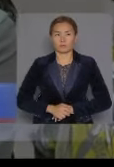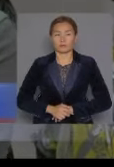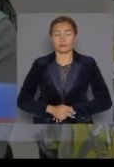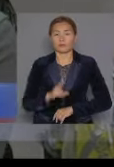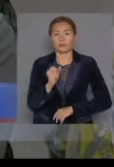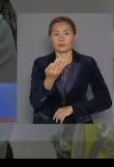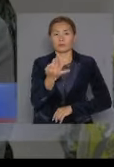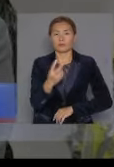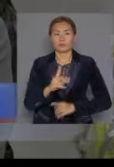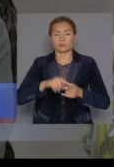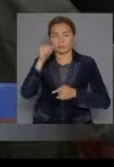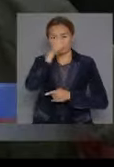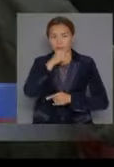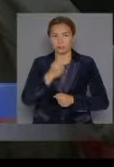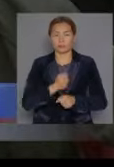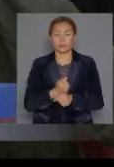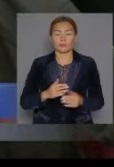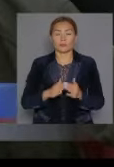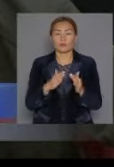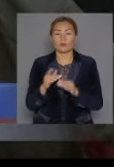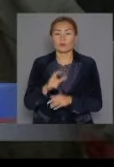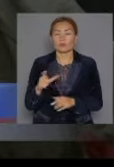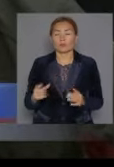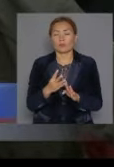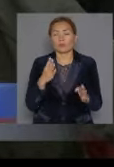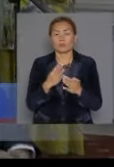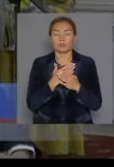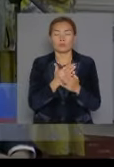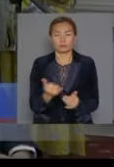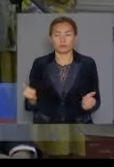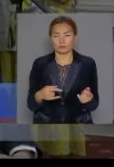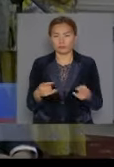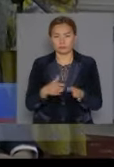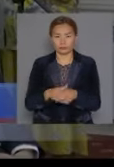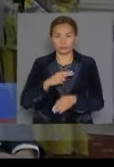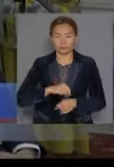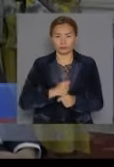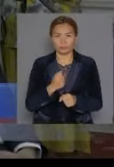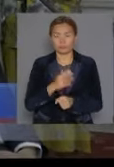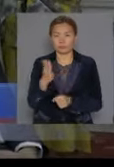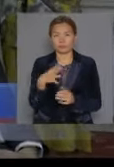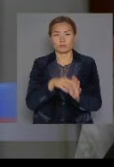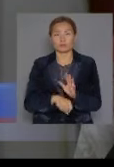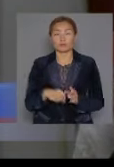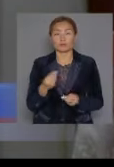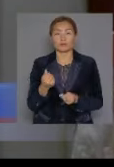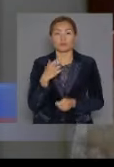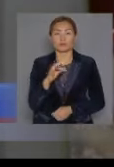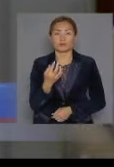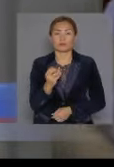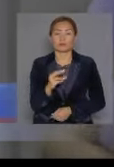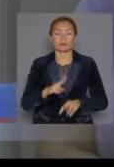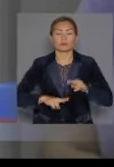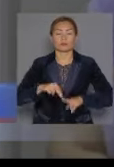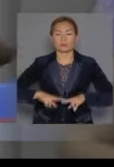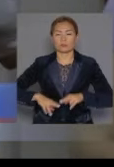Шәкір Кейкен келер жылы апатты үйлердің тұрғындарын кезең-кезеңімен көшіру жүзеге асырылатын айтты. Оларды береке ықшамауданда салынып